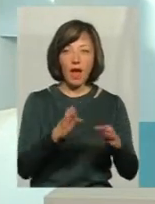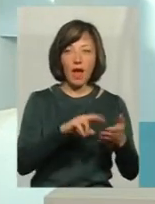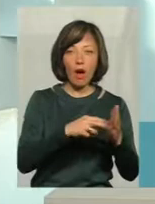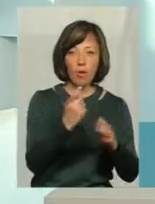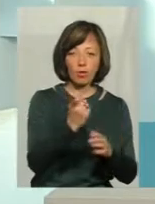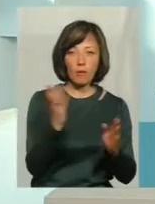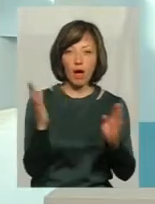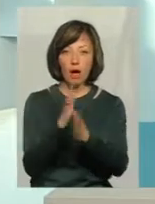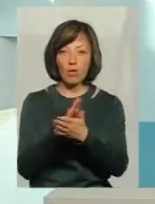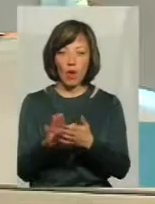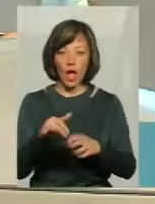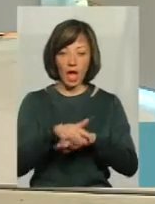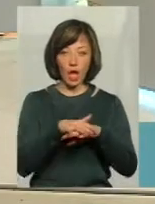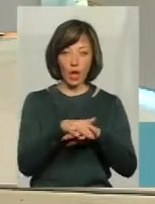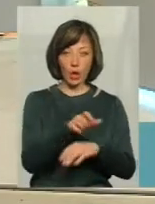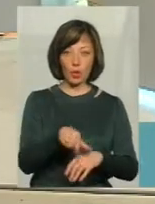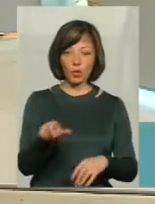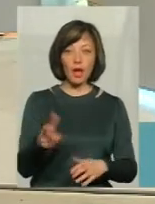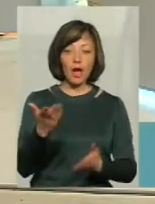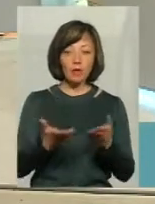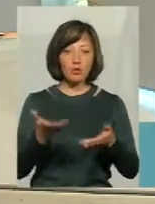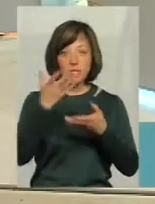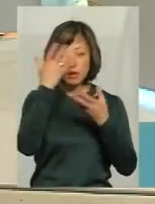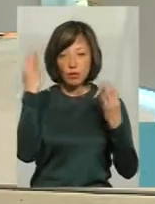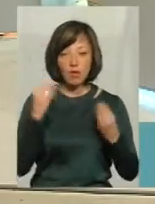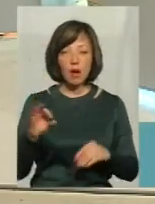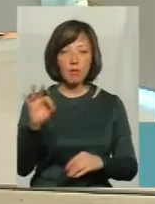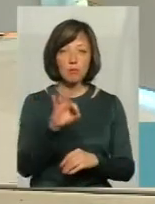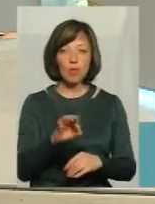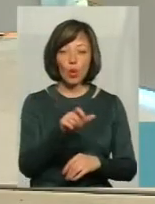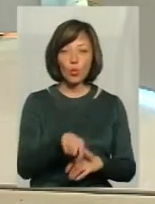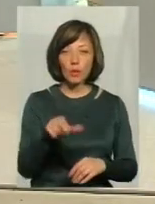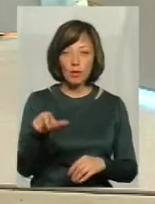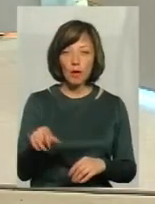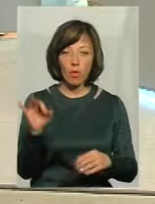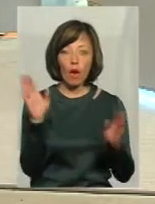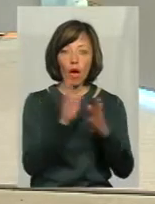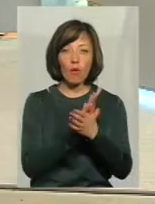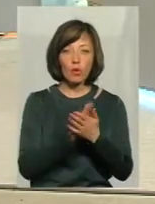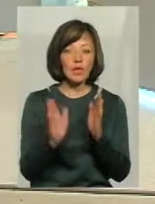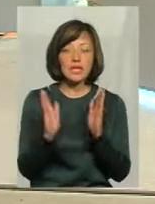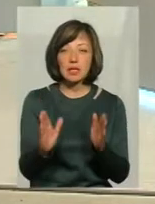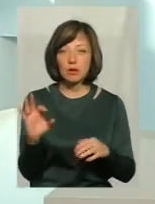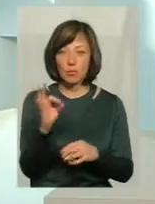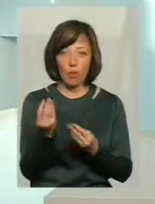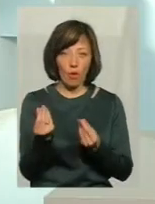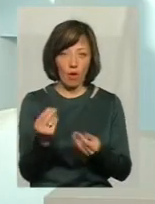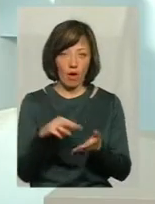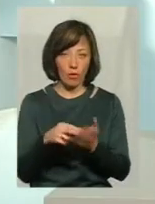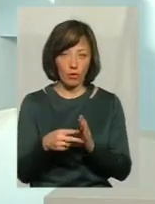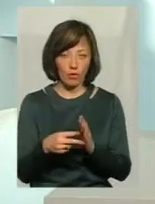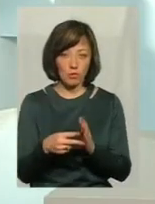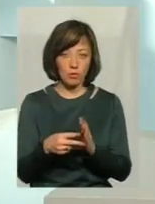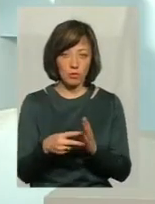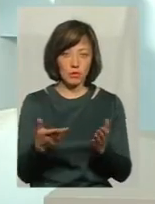і да, там, соціум, люди. Тобто, якщо ми забуваємо про людей і про екологію, думаємо тільки про гроші